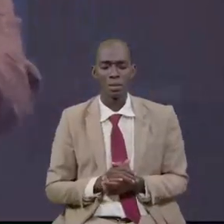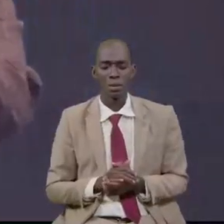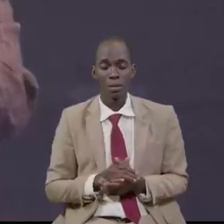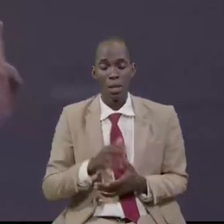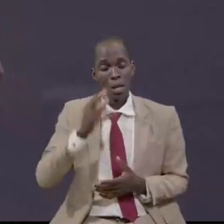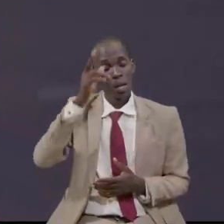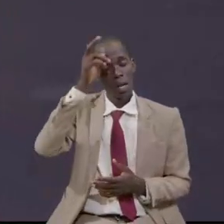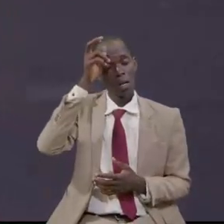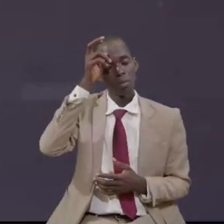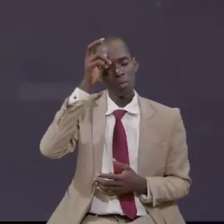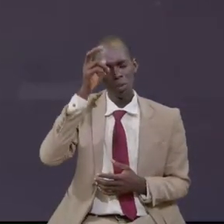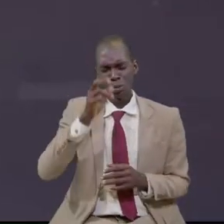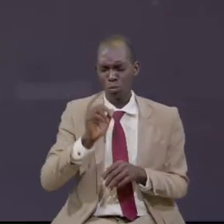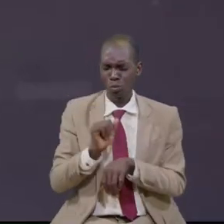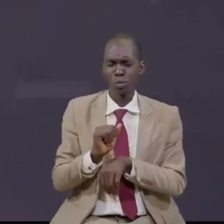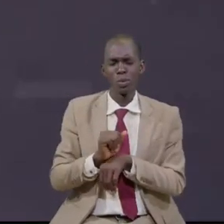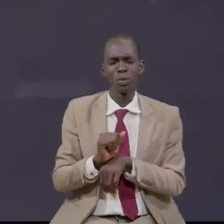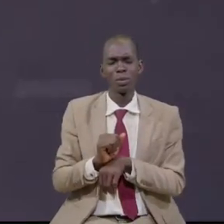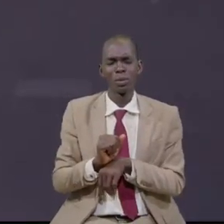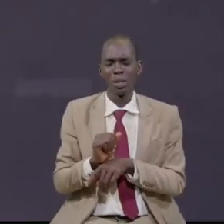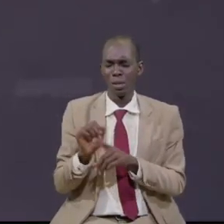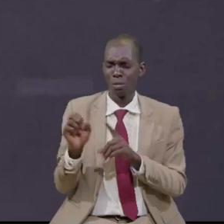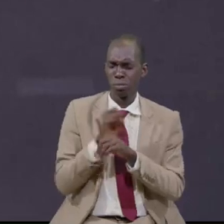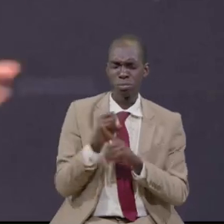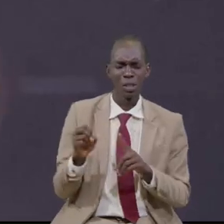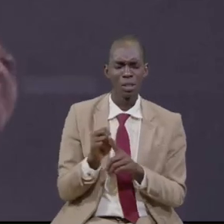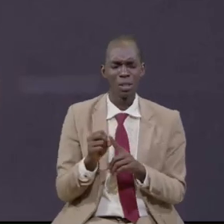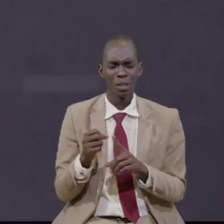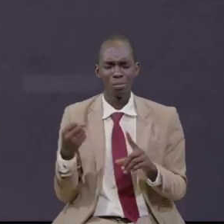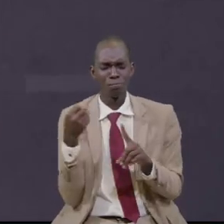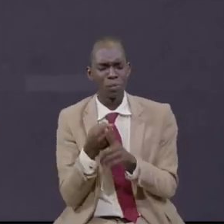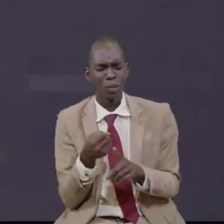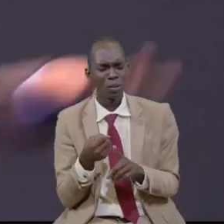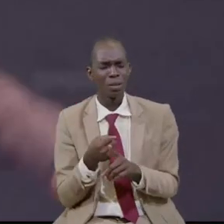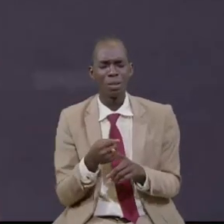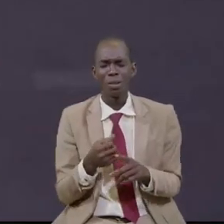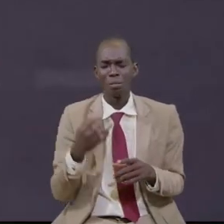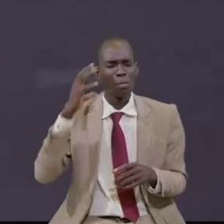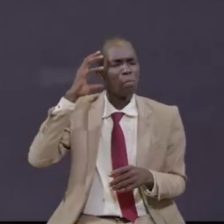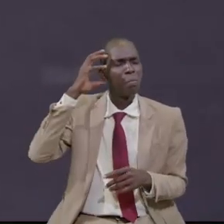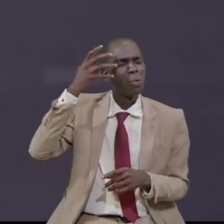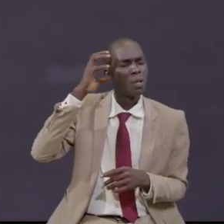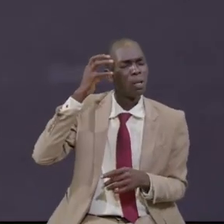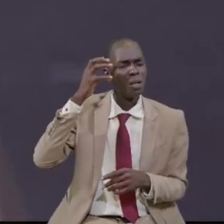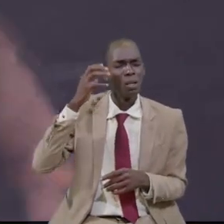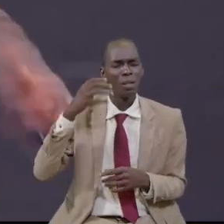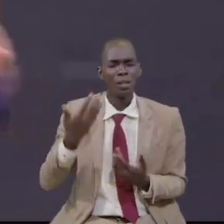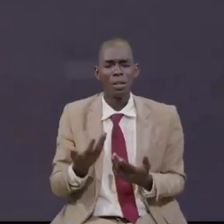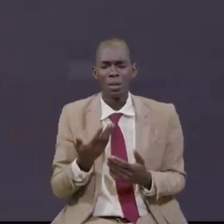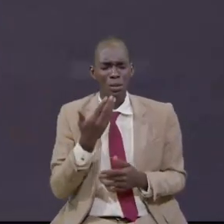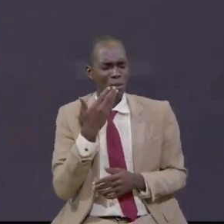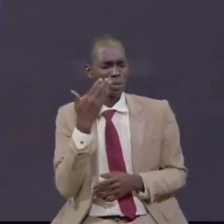Les activités démoniaques, l'affliction, l'attaque, les troubles mentaux de la part des